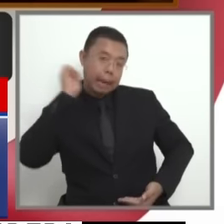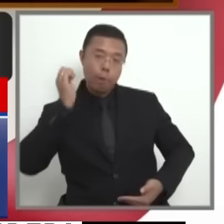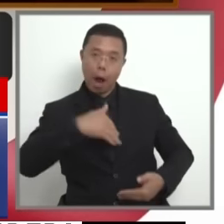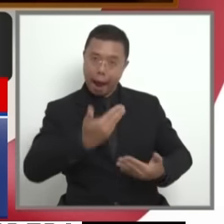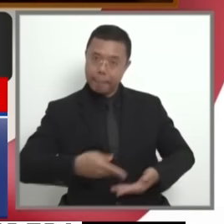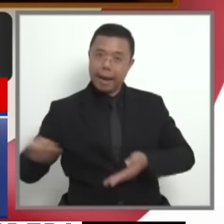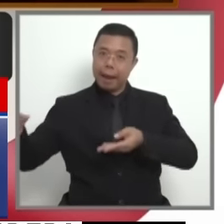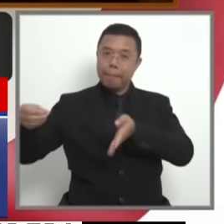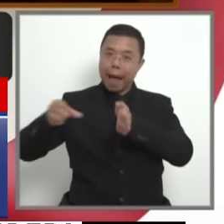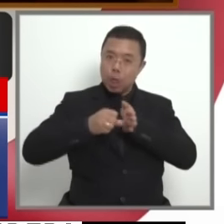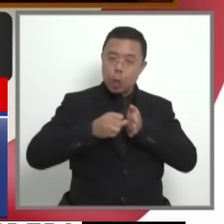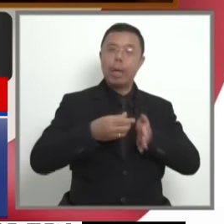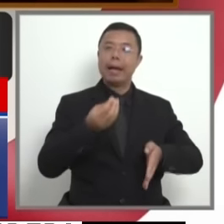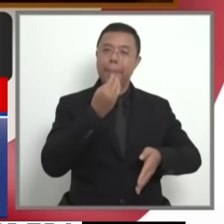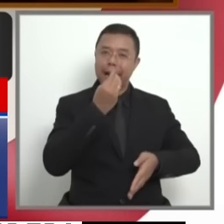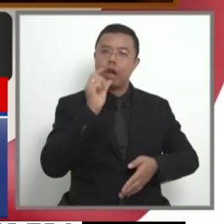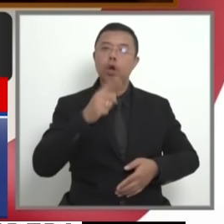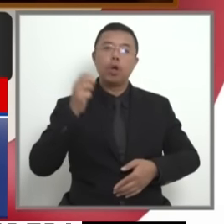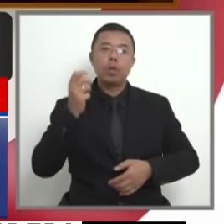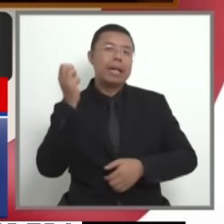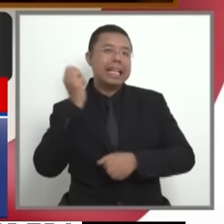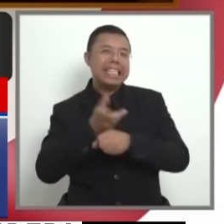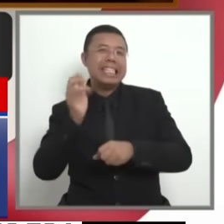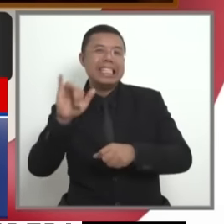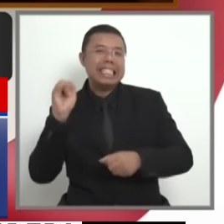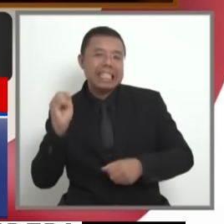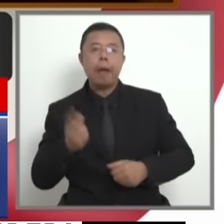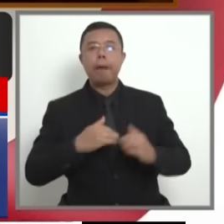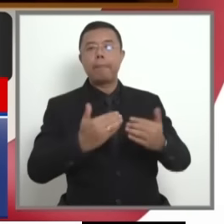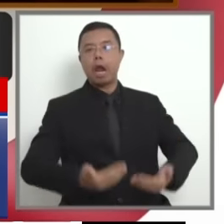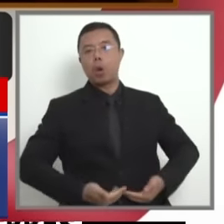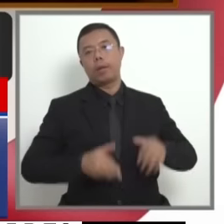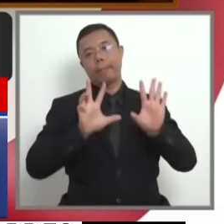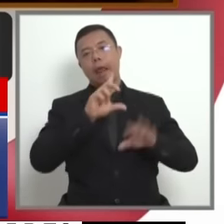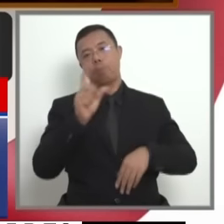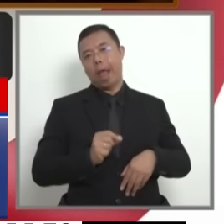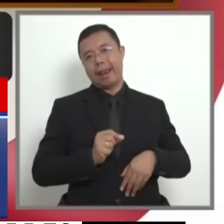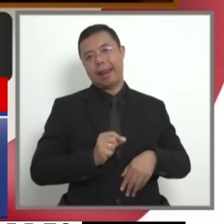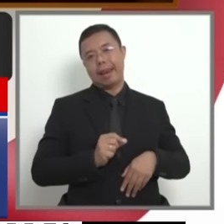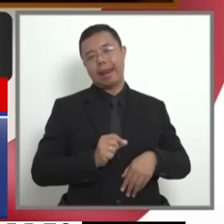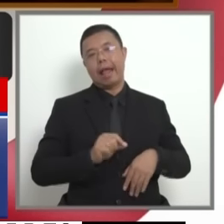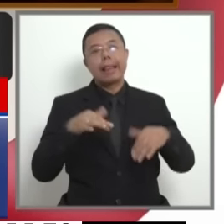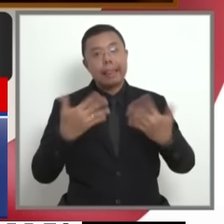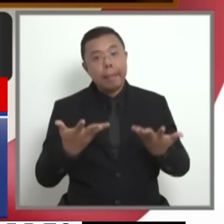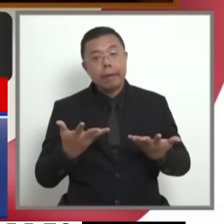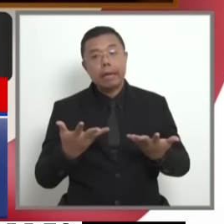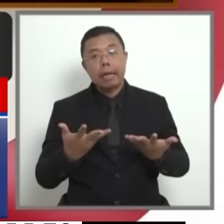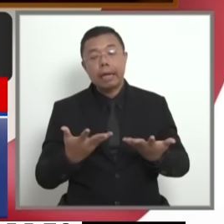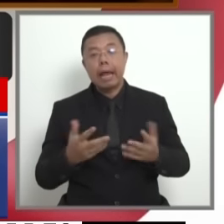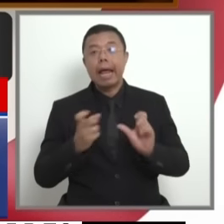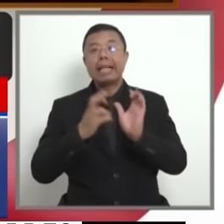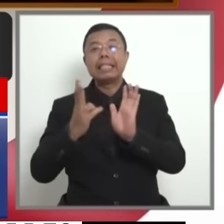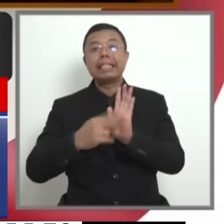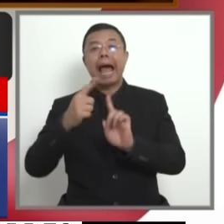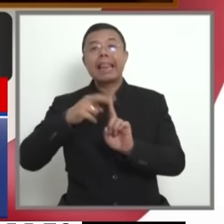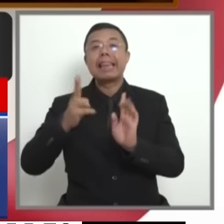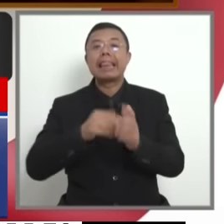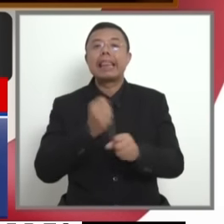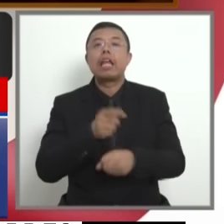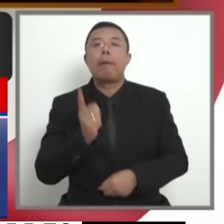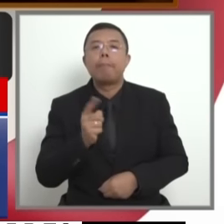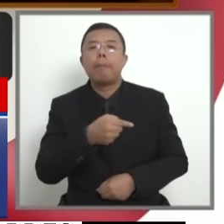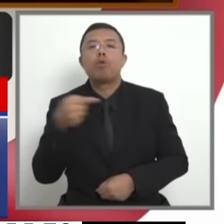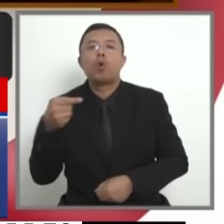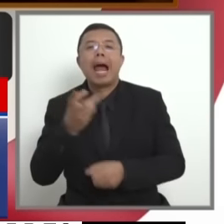bantuan gizi ibu yang sedang hamil karena dia mengandung 9 bulan tapi memang stunting itu karena kurang